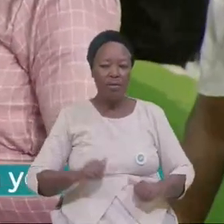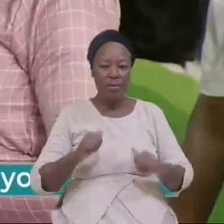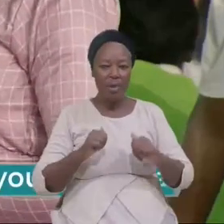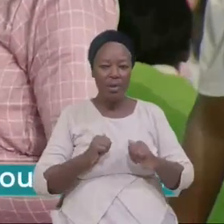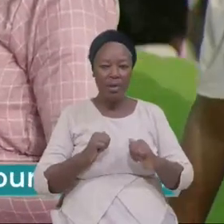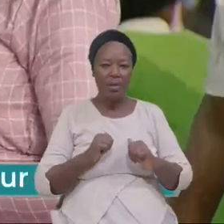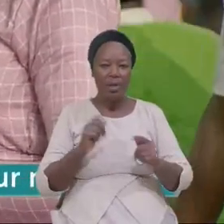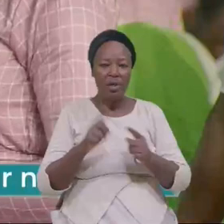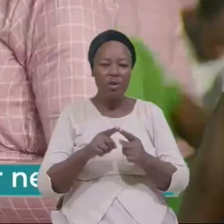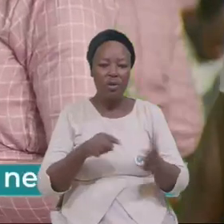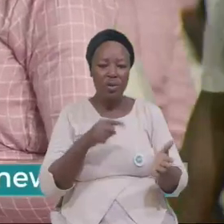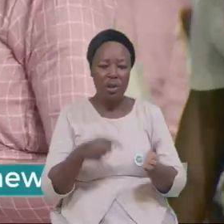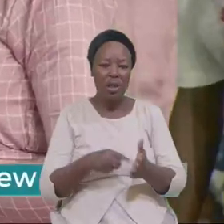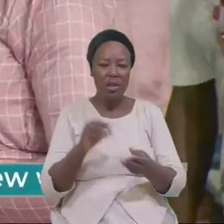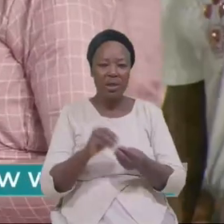à ce numéro.